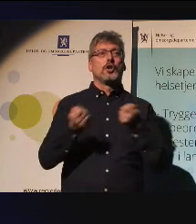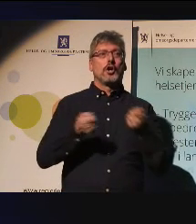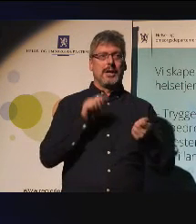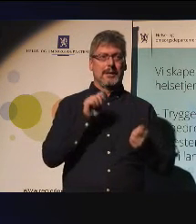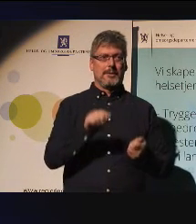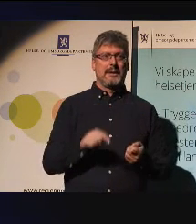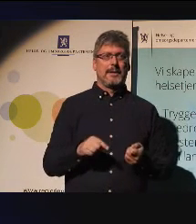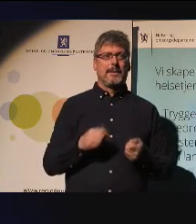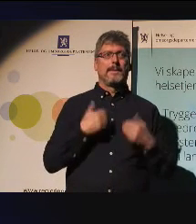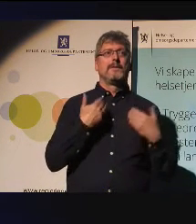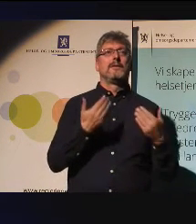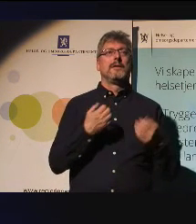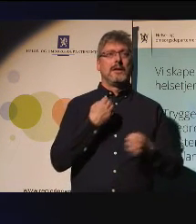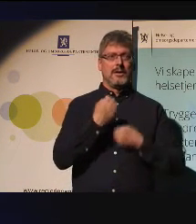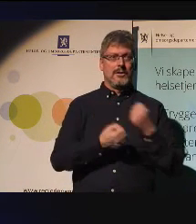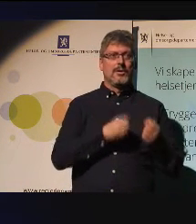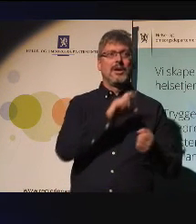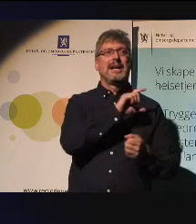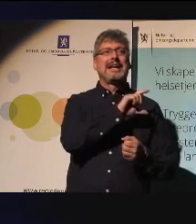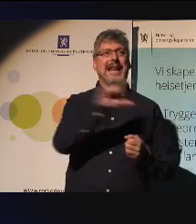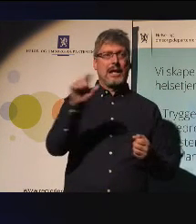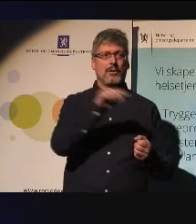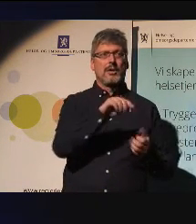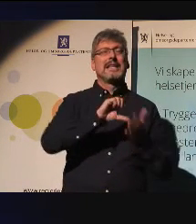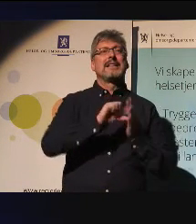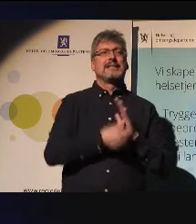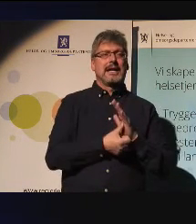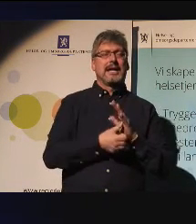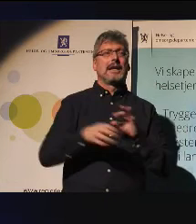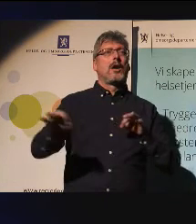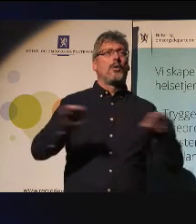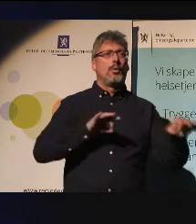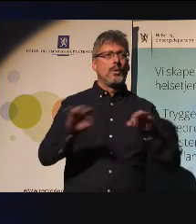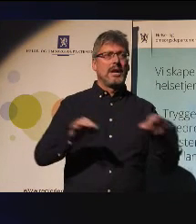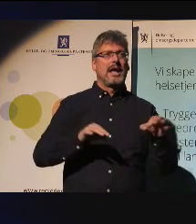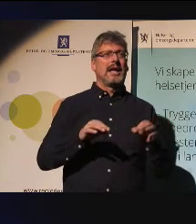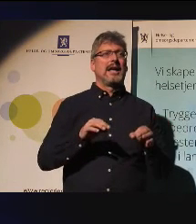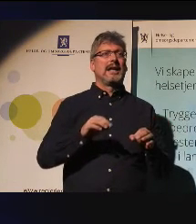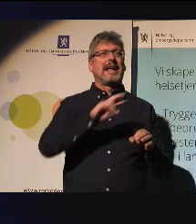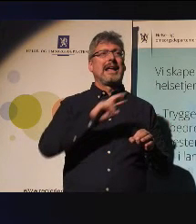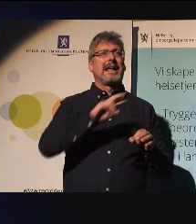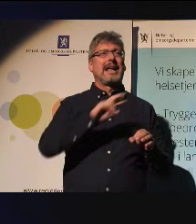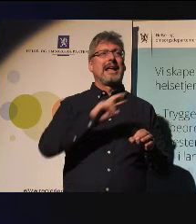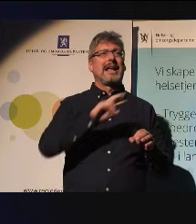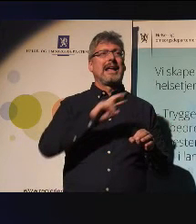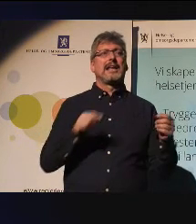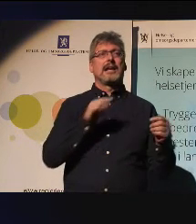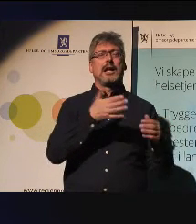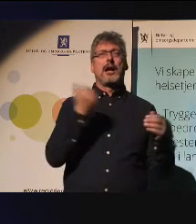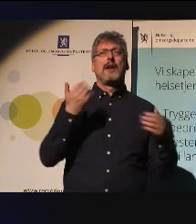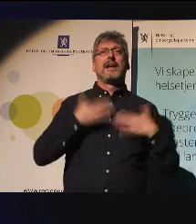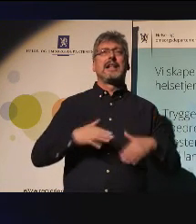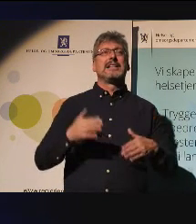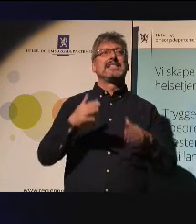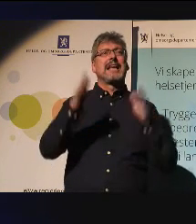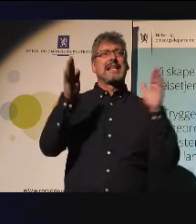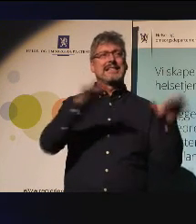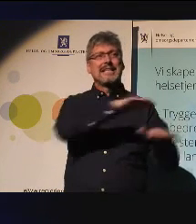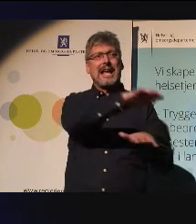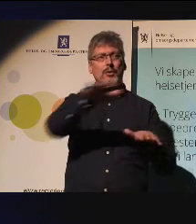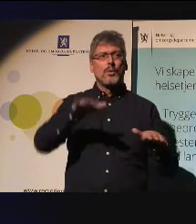gir direktoratet, og de sikrer koordinering av digitaliseringen i helsesektoren, slik at vi trygger på at